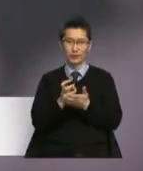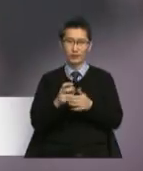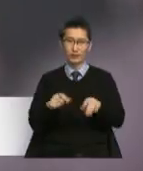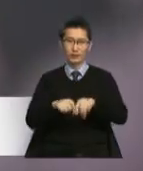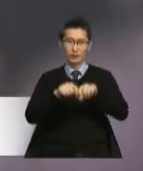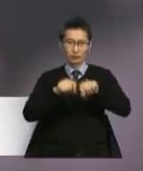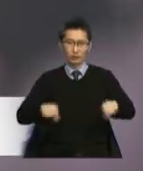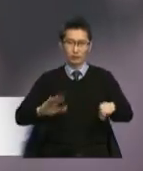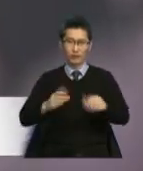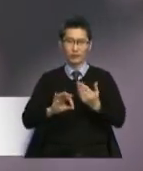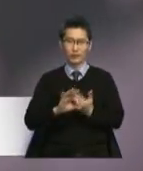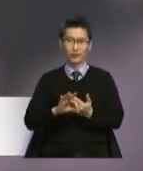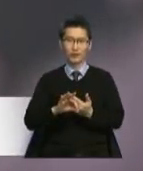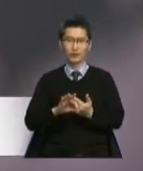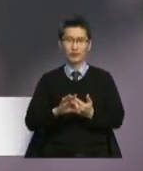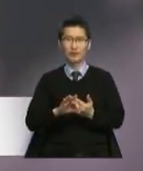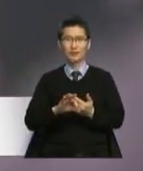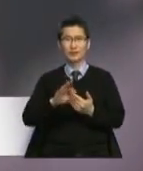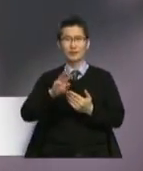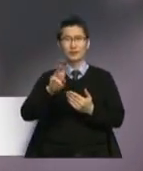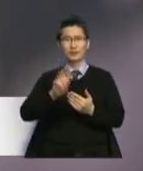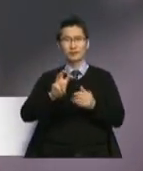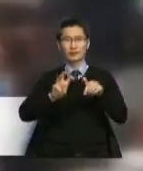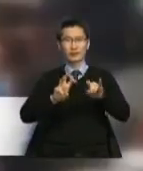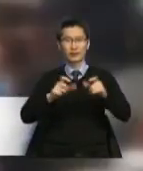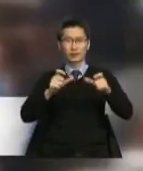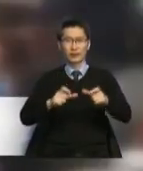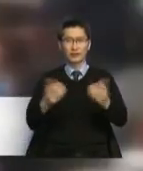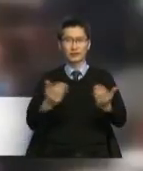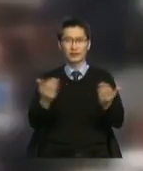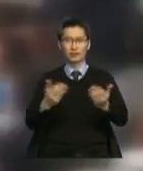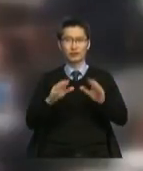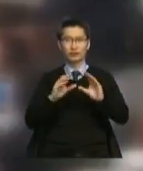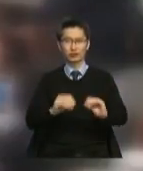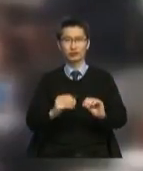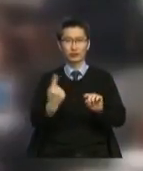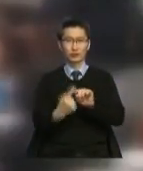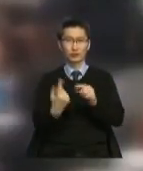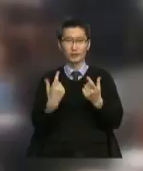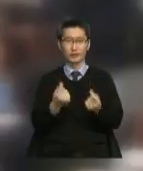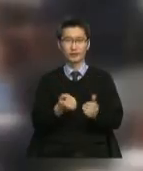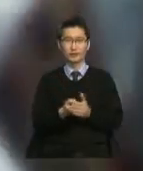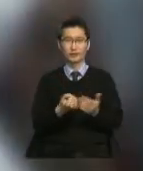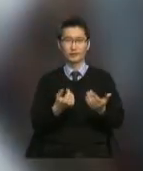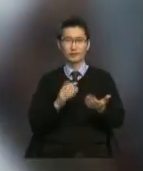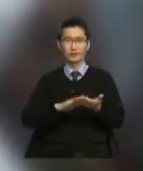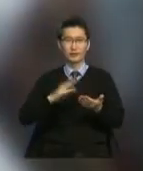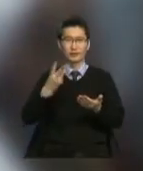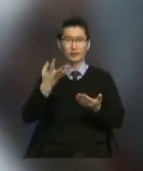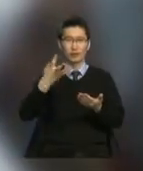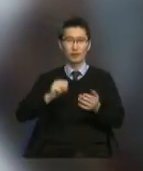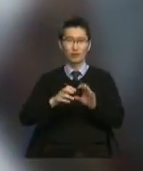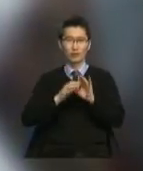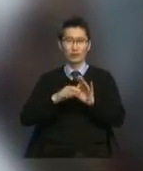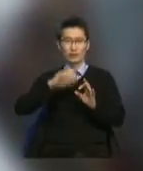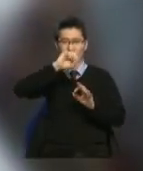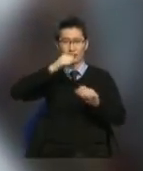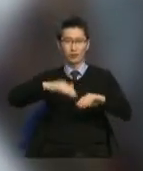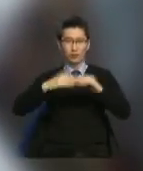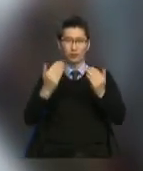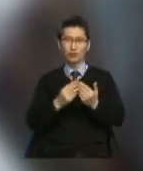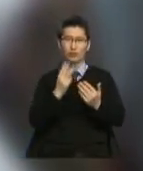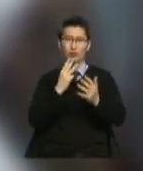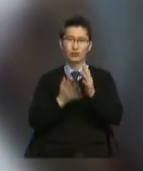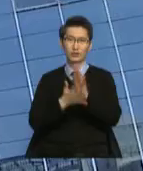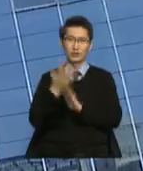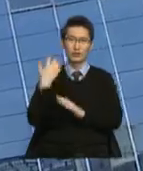부결되면 주민자치회가 추진했던 50개 마을 사업이 전면 중단되기 때문입니다. 3억 원이 넘는 관련 예산은 모두